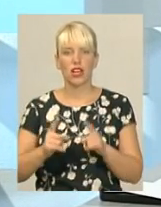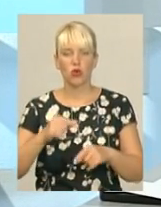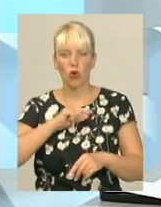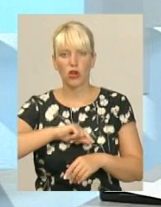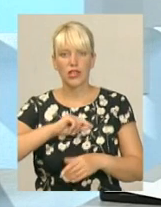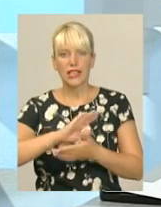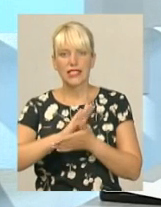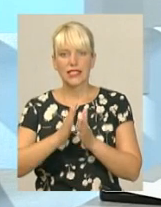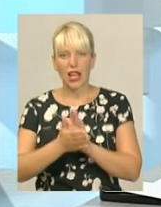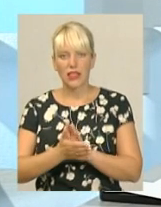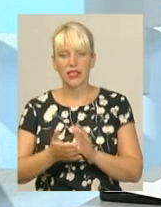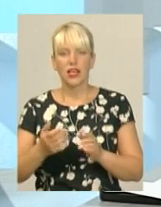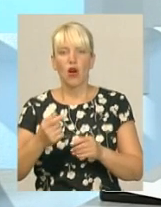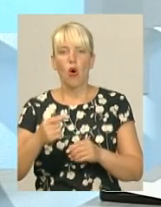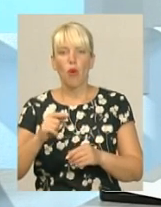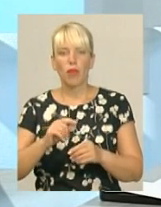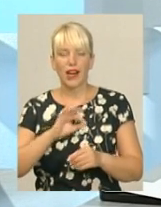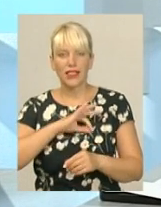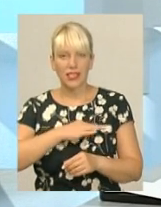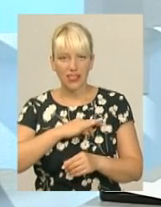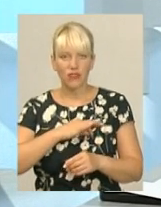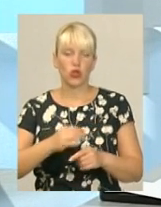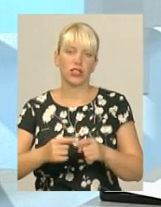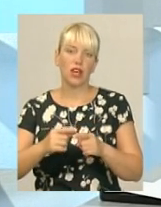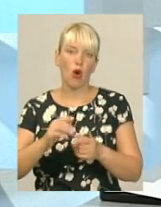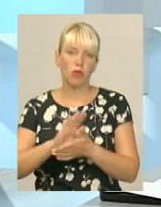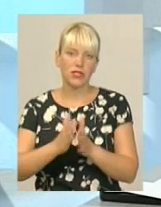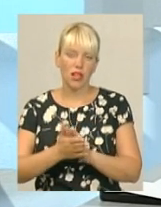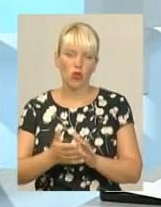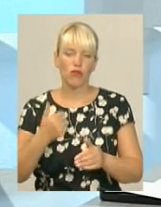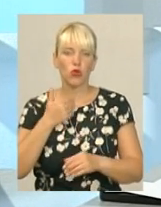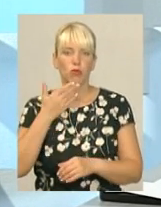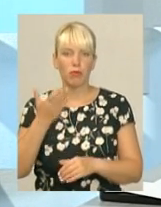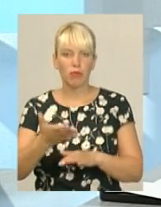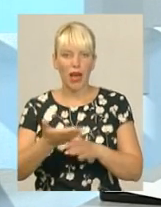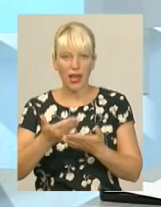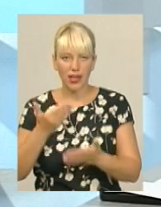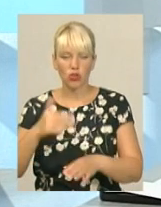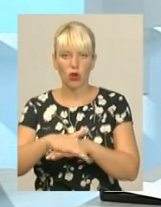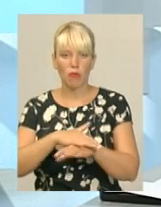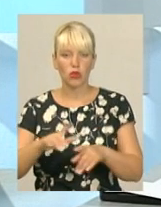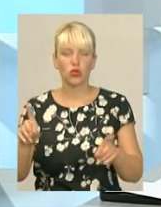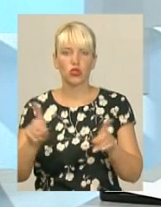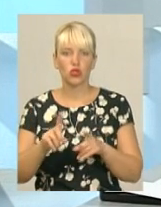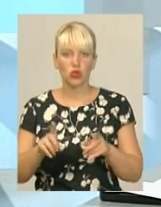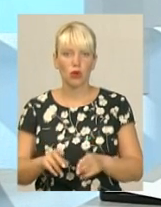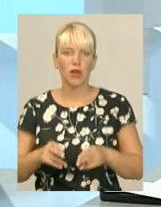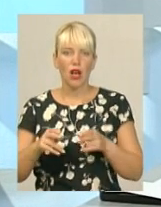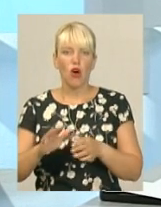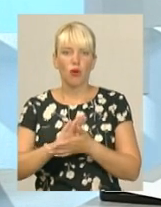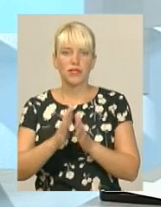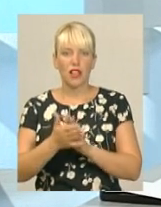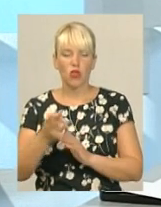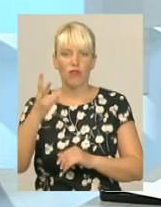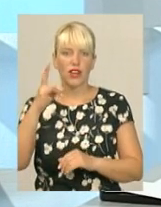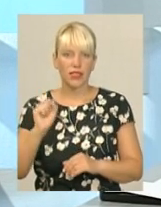охарактеризувати стан оперативної обстановки, то я хочу прозвітувати перед громадою про те, що оперативна обстановка на території Хмельницької